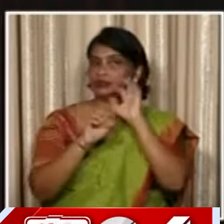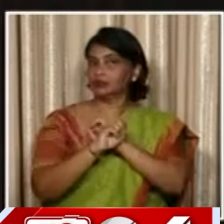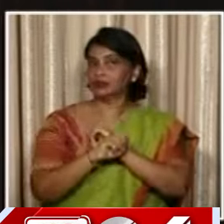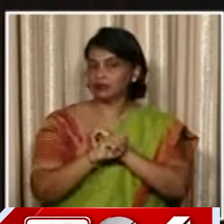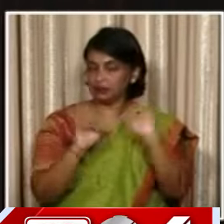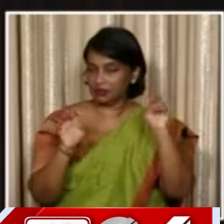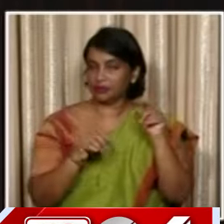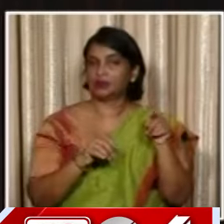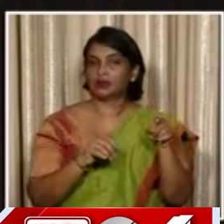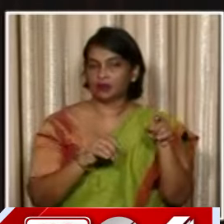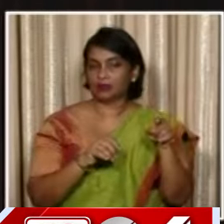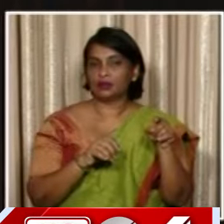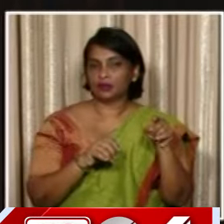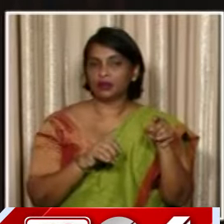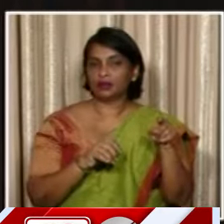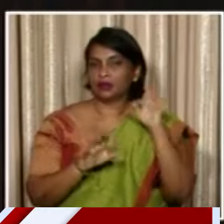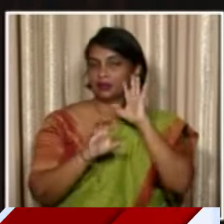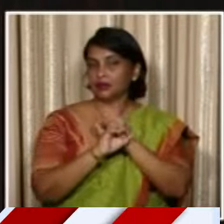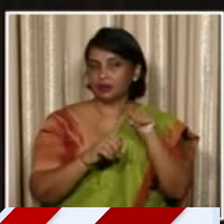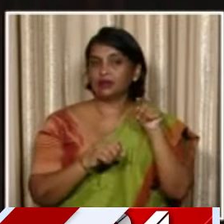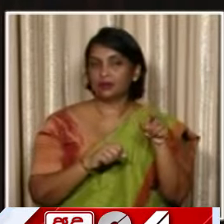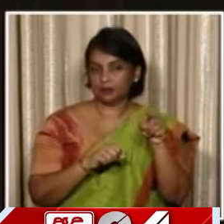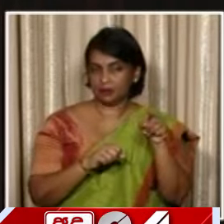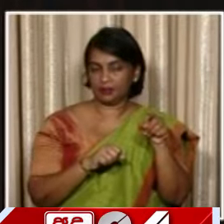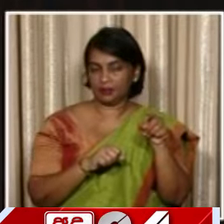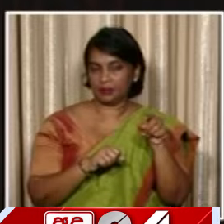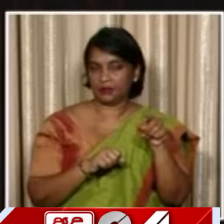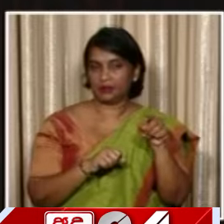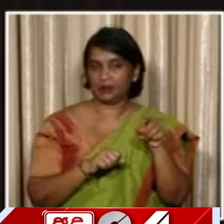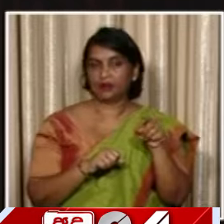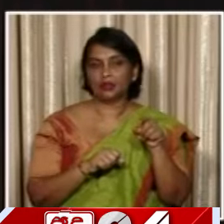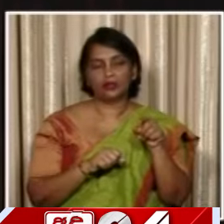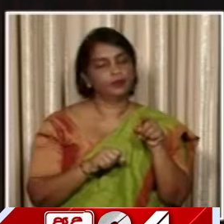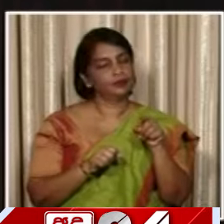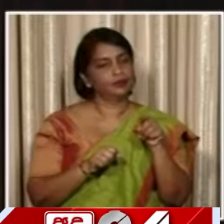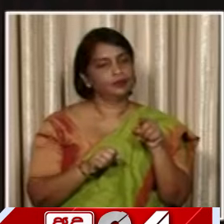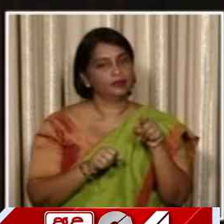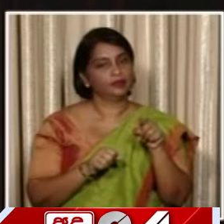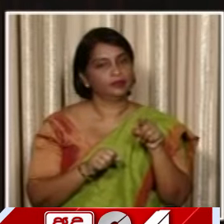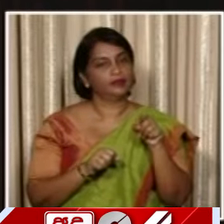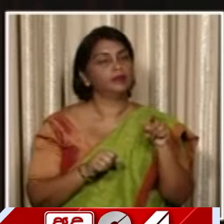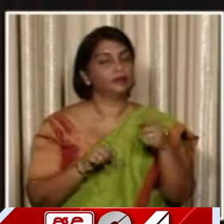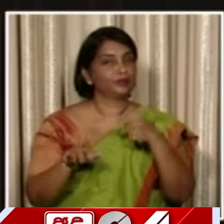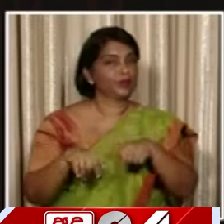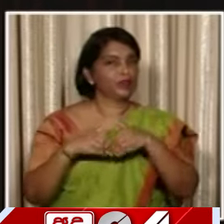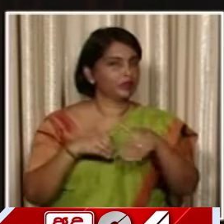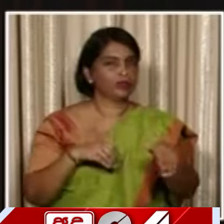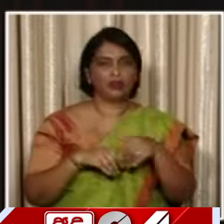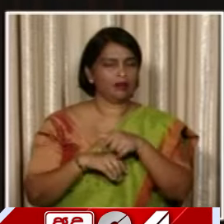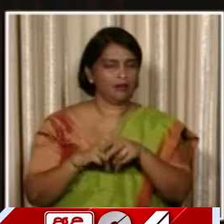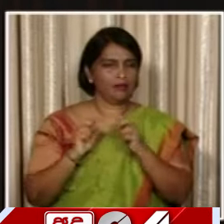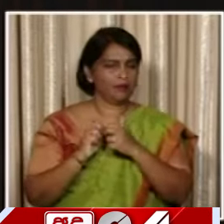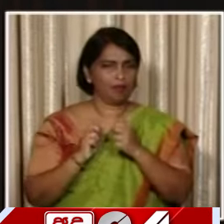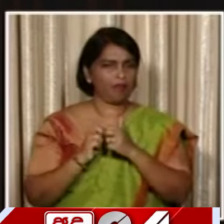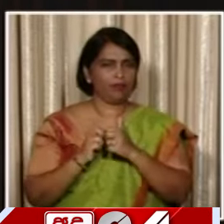මගින් එතුමාගේ ට්විටර් සමාජ ජාලාවේ පණිවිඩයක් දාලා තිබුණා මේ සිටුවේෂන් එක ග්‍රේව් ගොයින් ටු